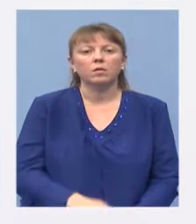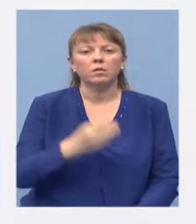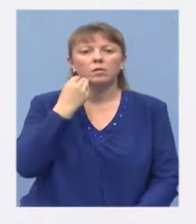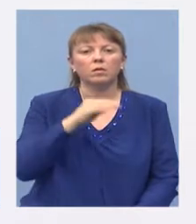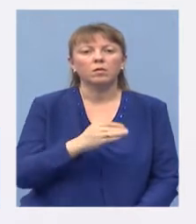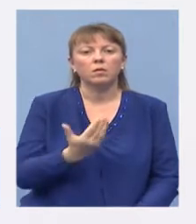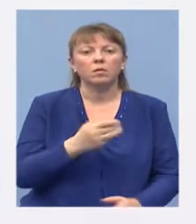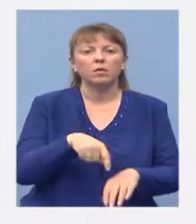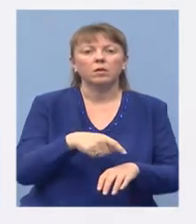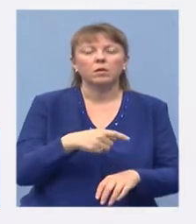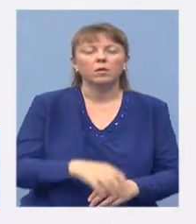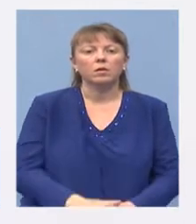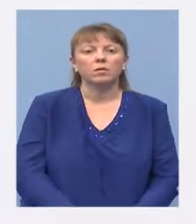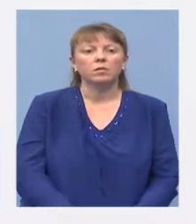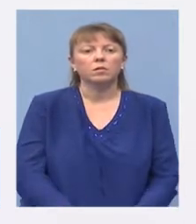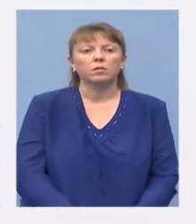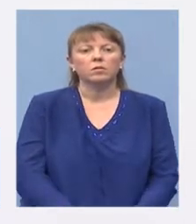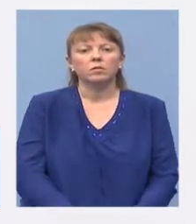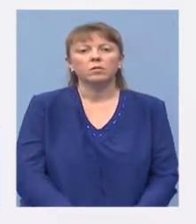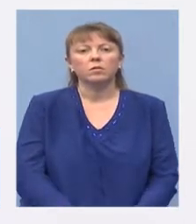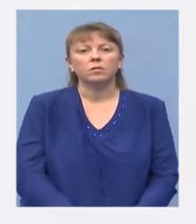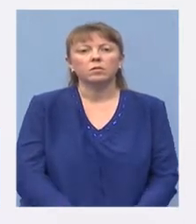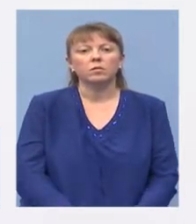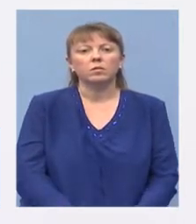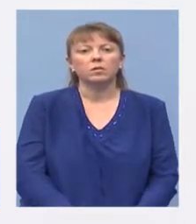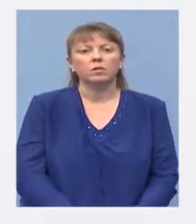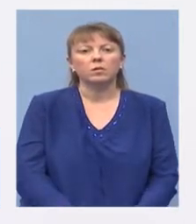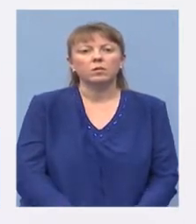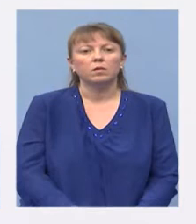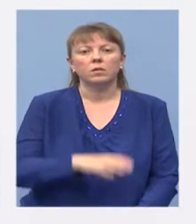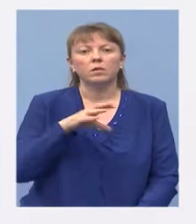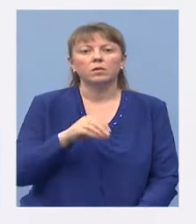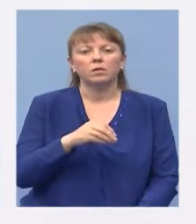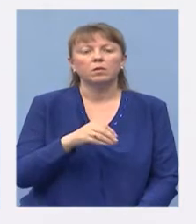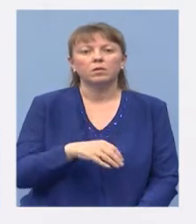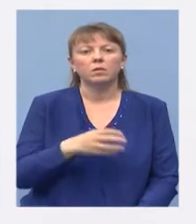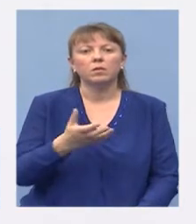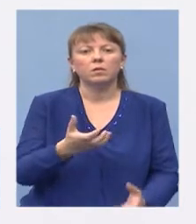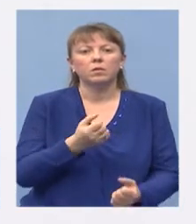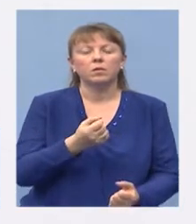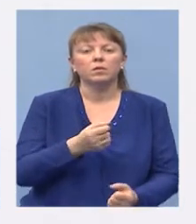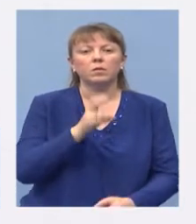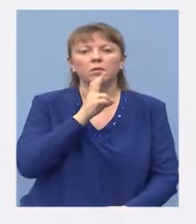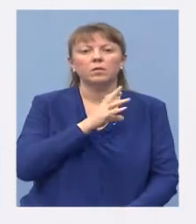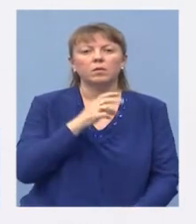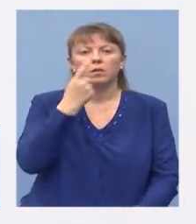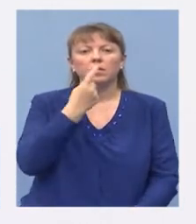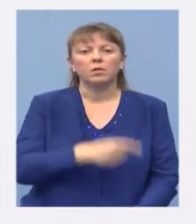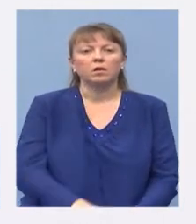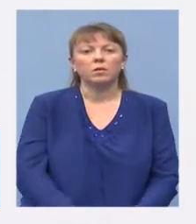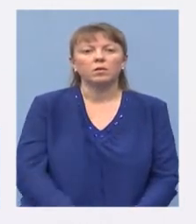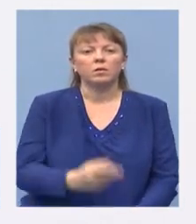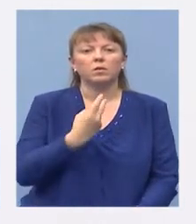эффективно на данный момент реализуется. Также мы в целом, если тоже взять топ государственных органов, то мы